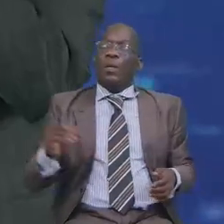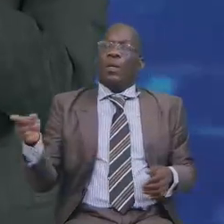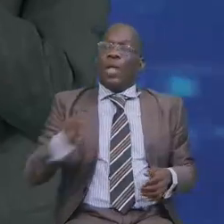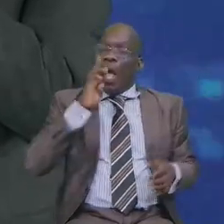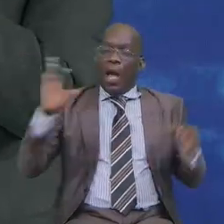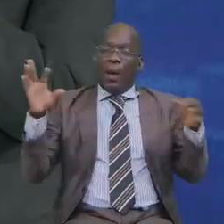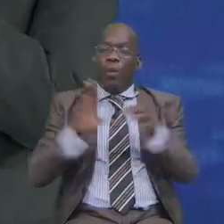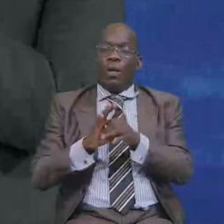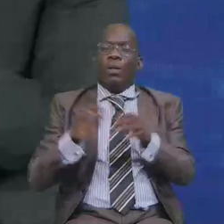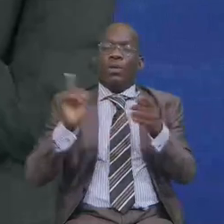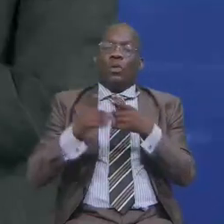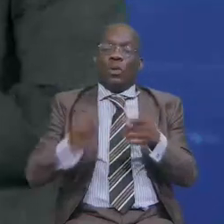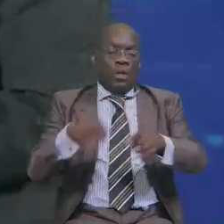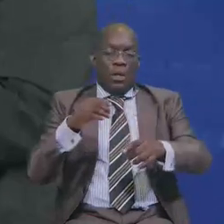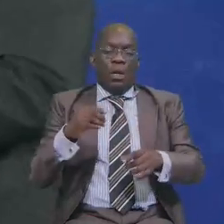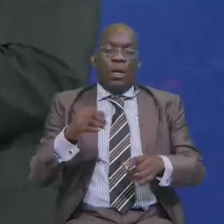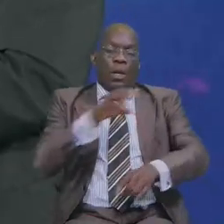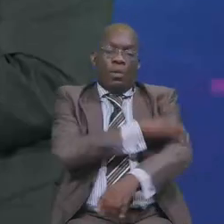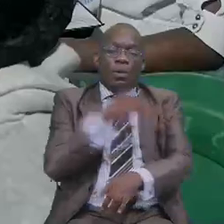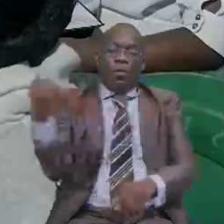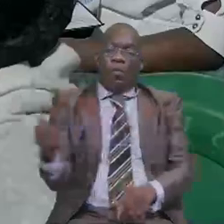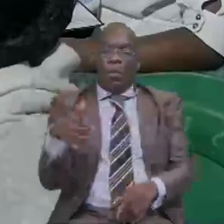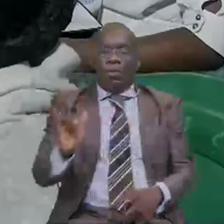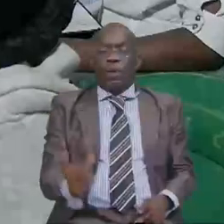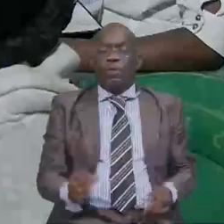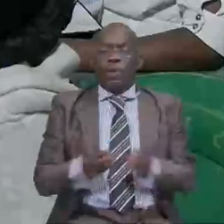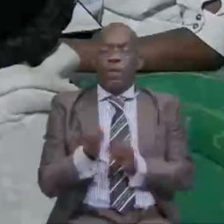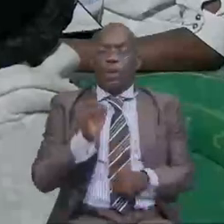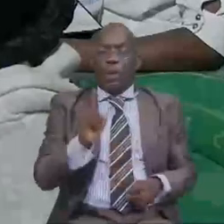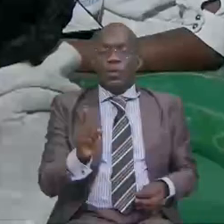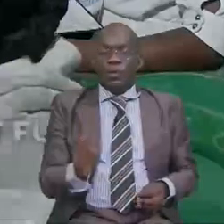toujours au capitaine de notre salut. Premier point maintenant,